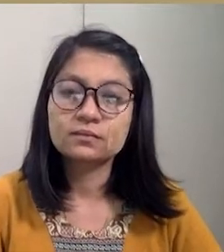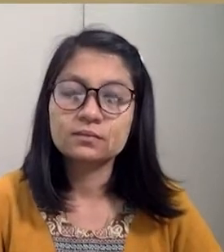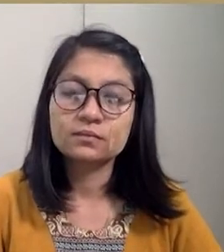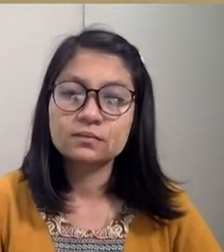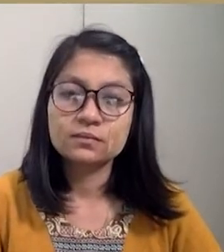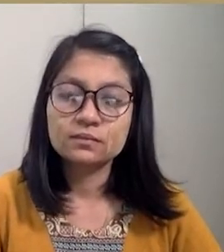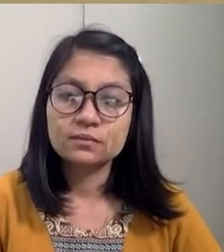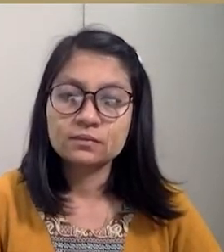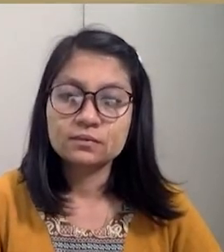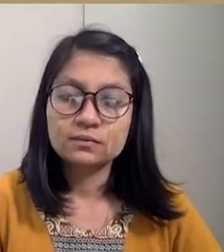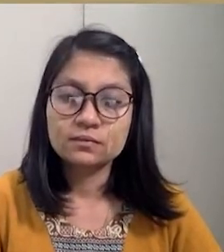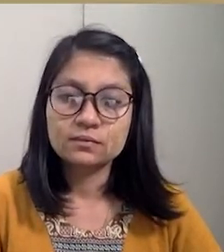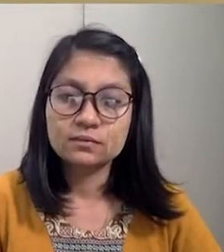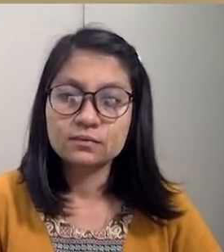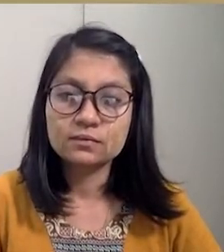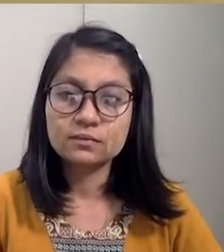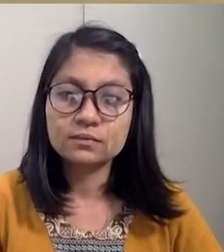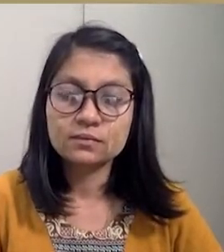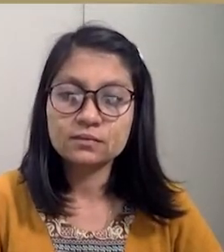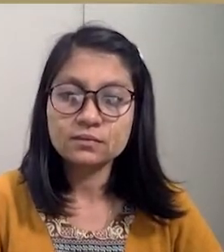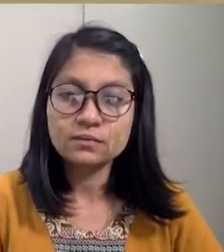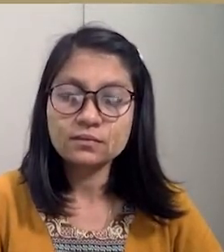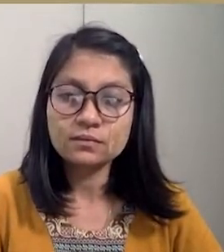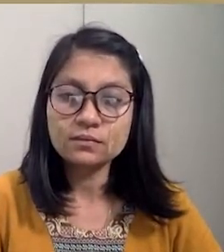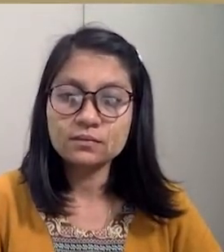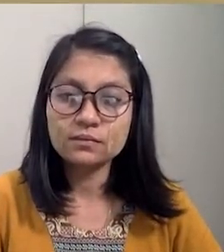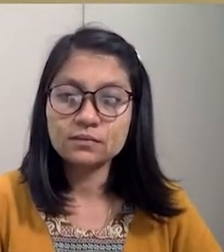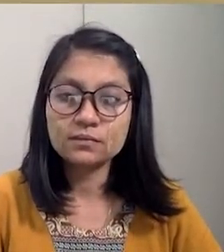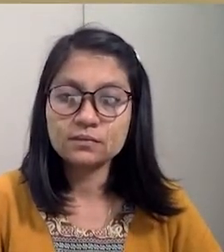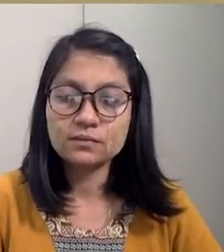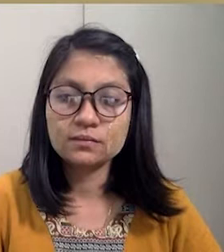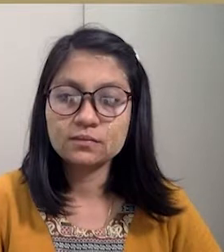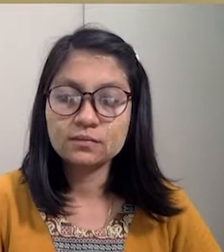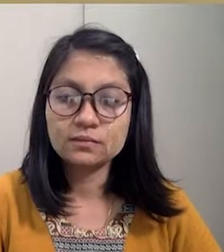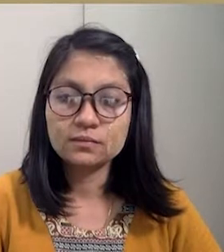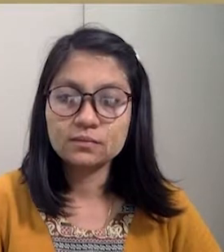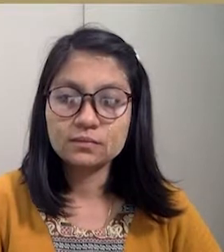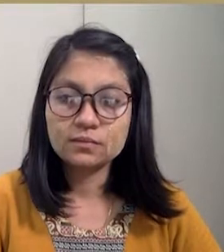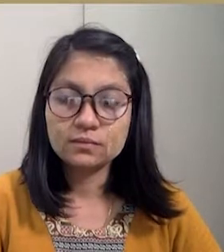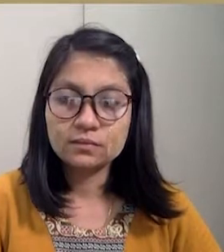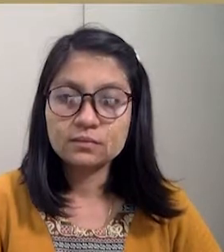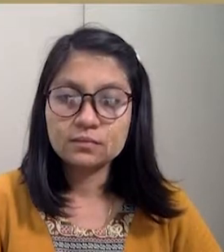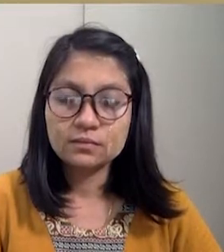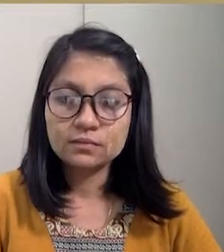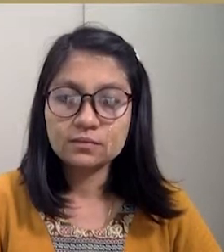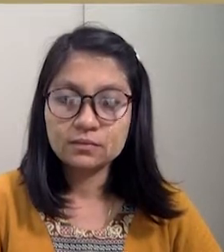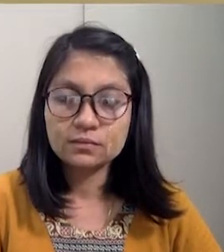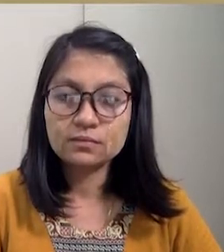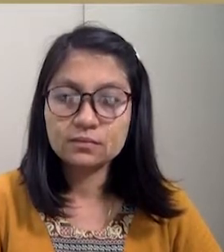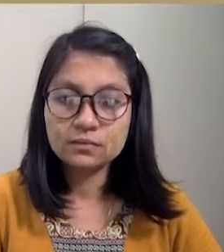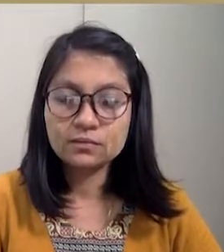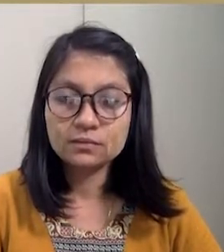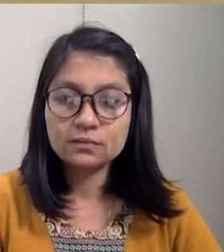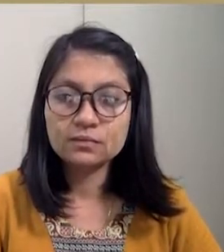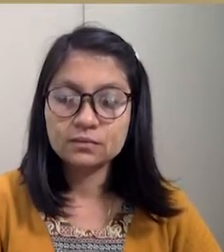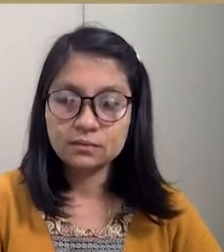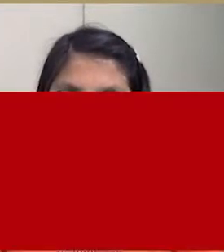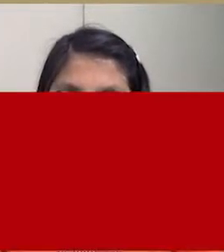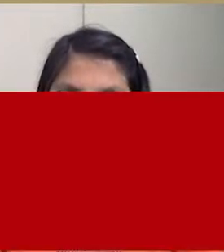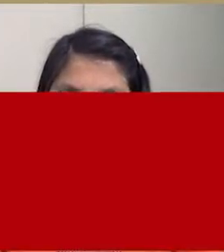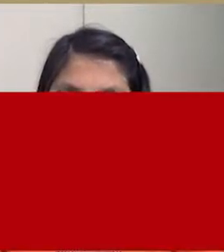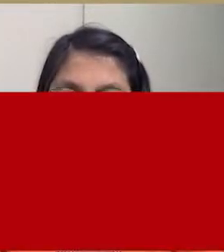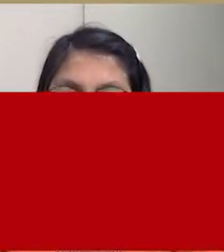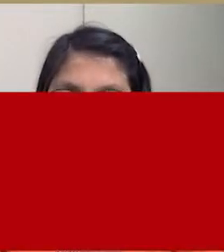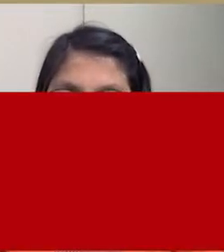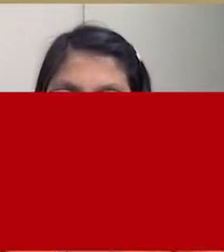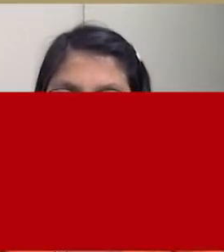တော့မဲဒီပြန်ဖို့ဥမာဟိုကုန်းကြတဲ့နေရာတဲ့နေရာတွေပေါ့ဖူကက်တို့လို့ကော့စမွေတို့လို့အဲ့ဒီလေကျွန်းတို့လို့နေ